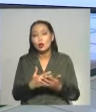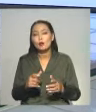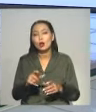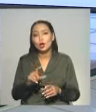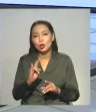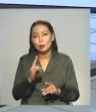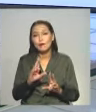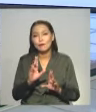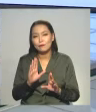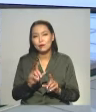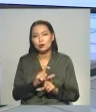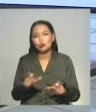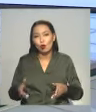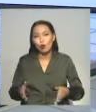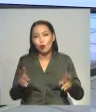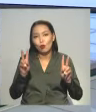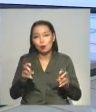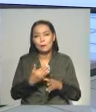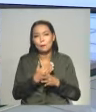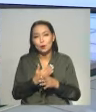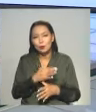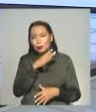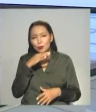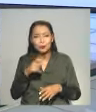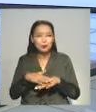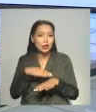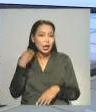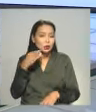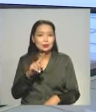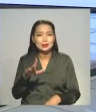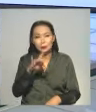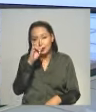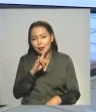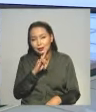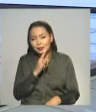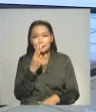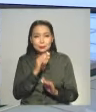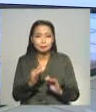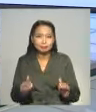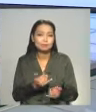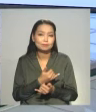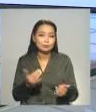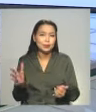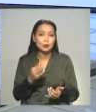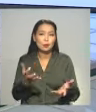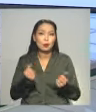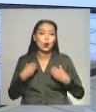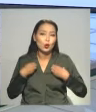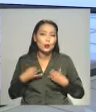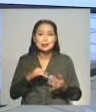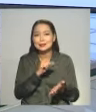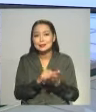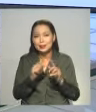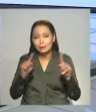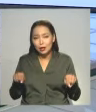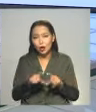раз помощь оказали тысячам юных жителей Актюбинской и Западно-Казахстанской областей. Все они получили рюкзаки и сертификаты на школьные принадлежности.